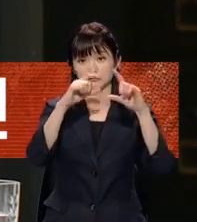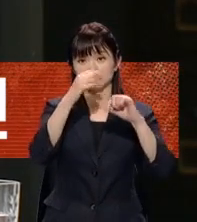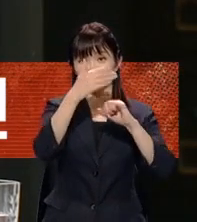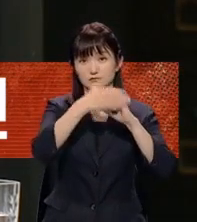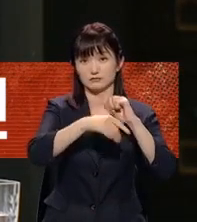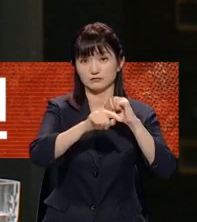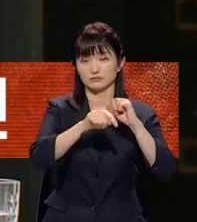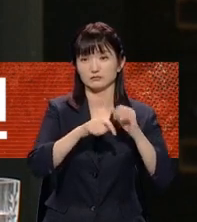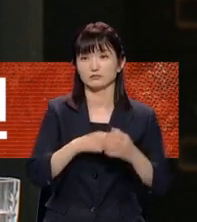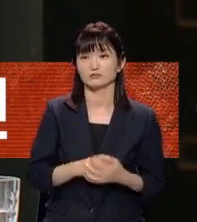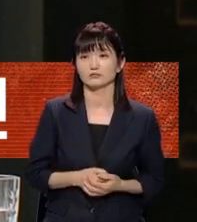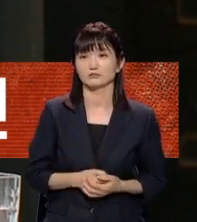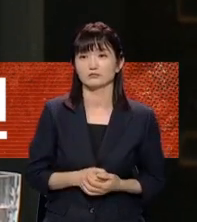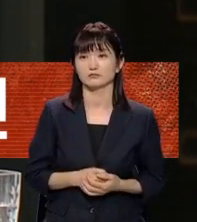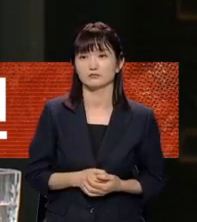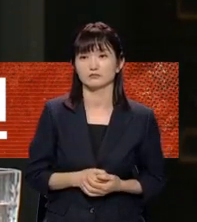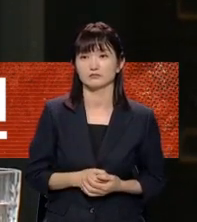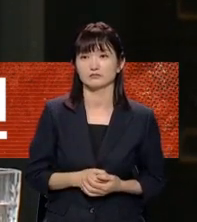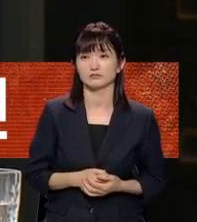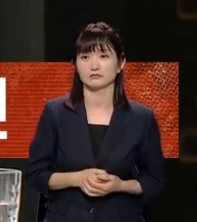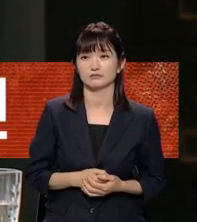약간 좀 제대로 이렇게